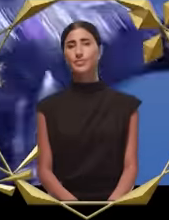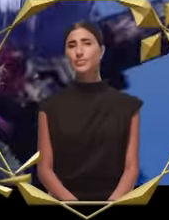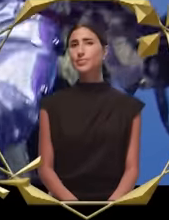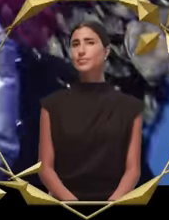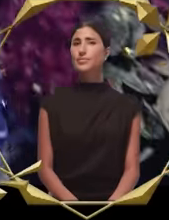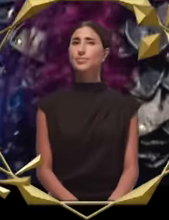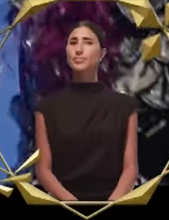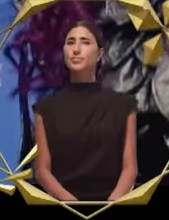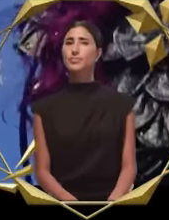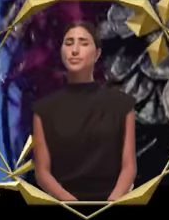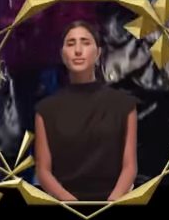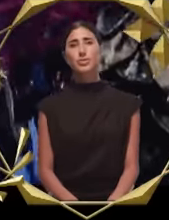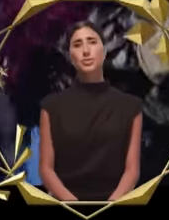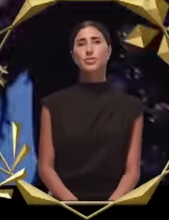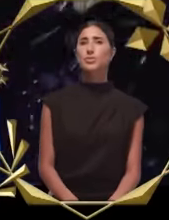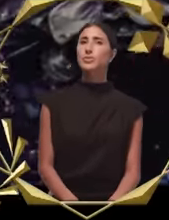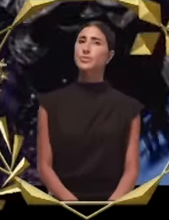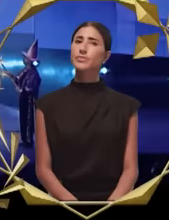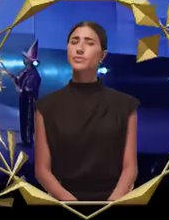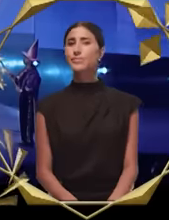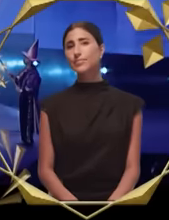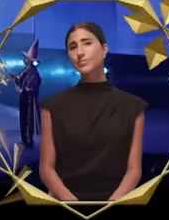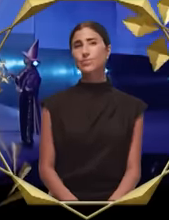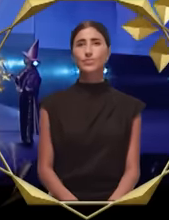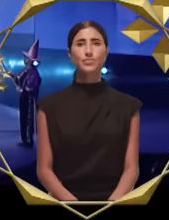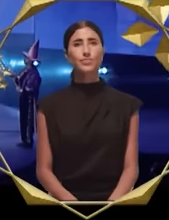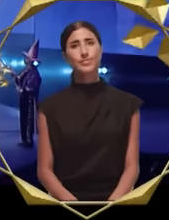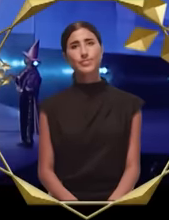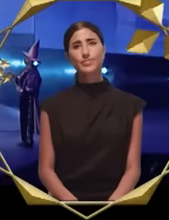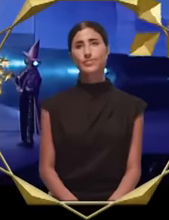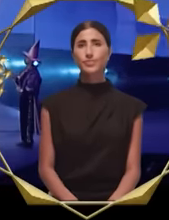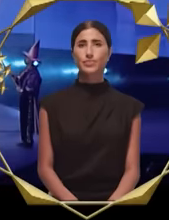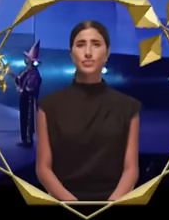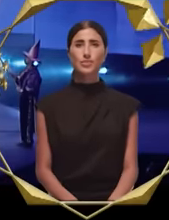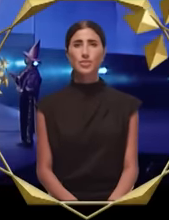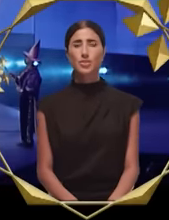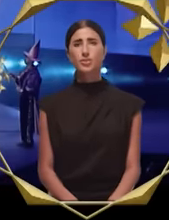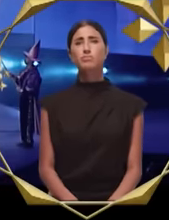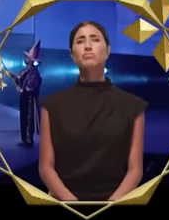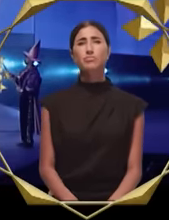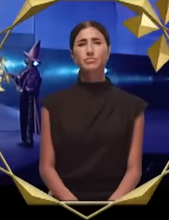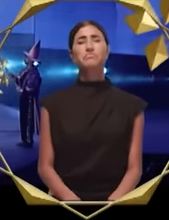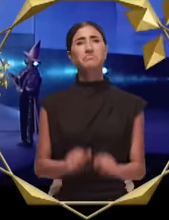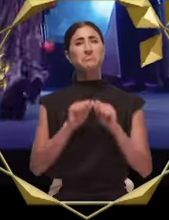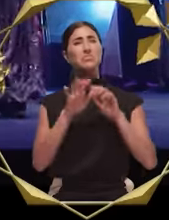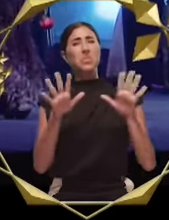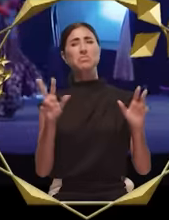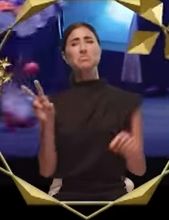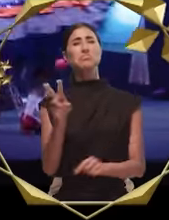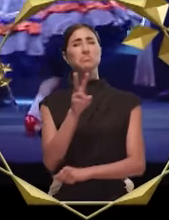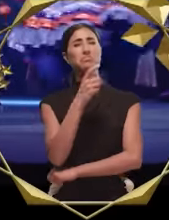سننفذ كل ما تقول